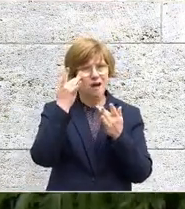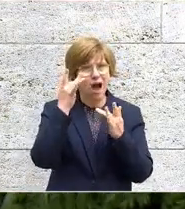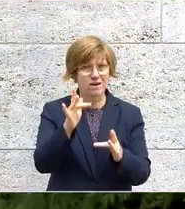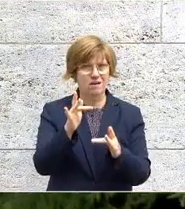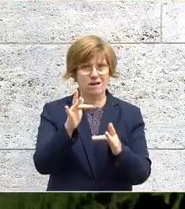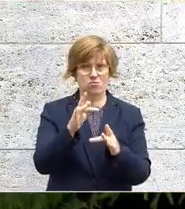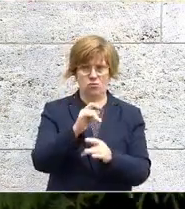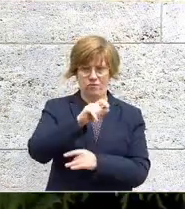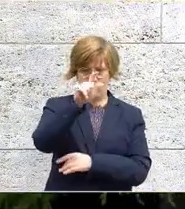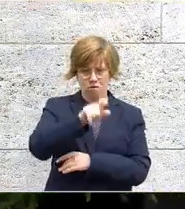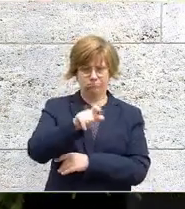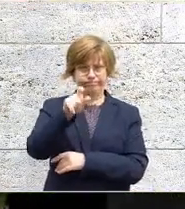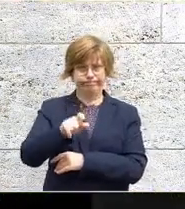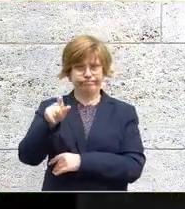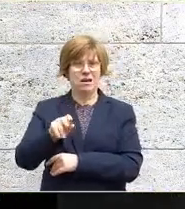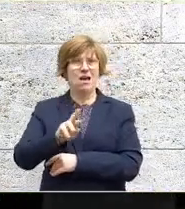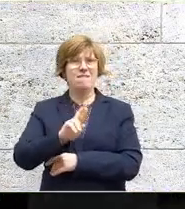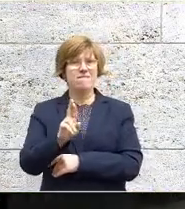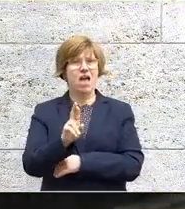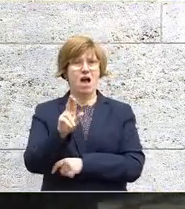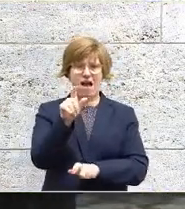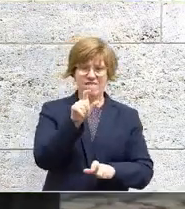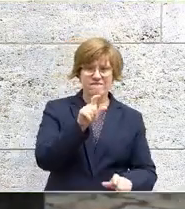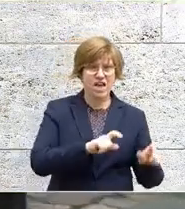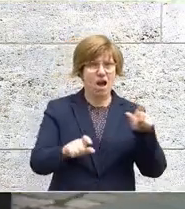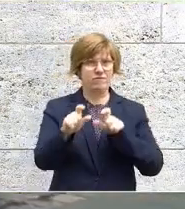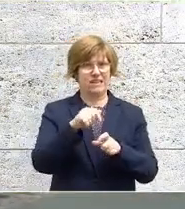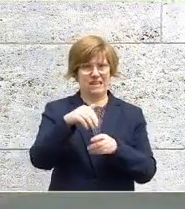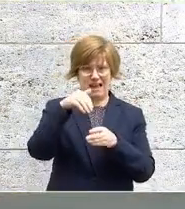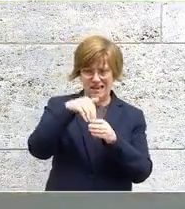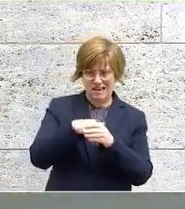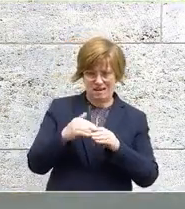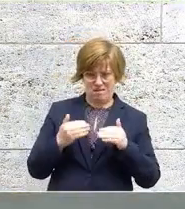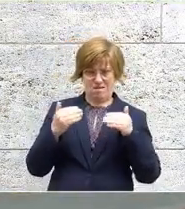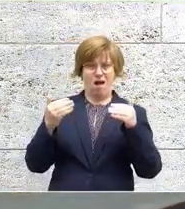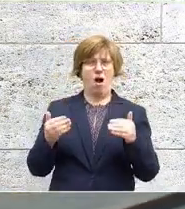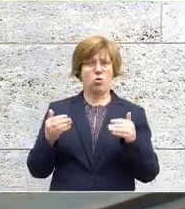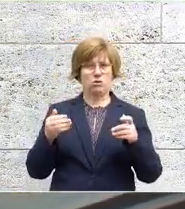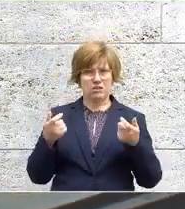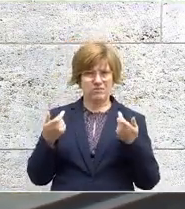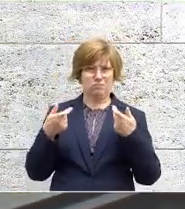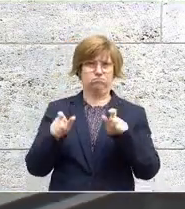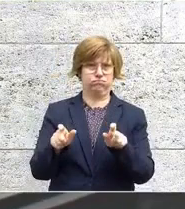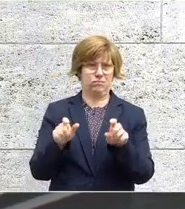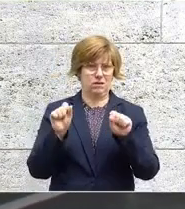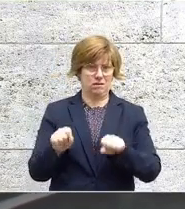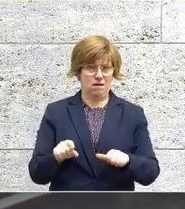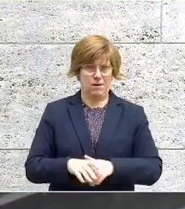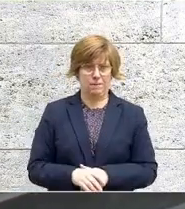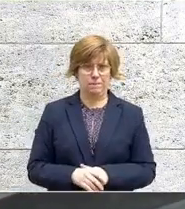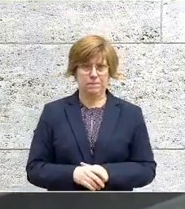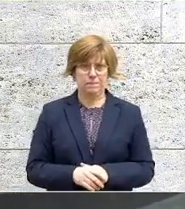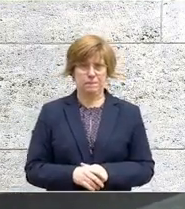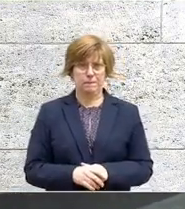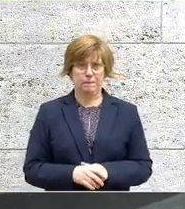für all jene, die unsere Wehrhaftigkeit nach innen und außen verkörpern und gewährleisten.